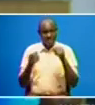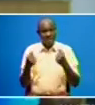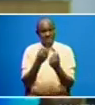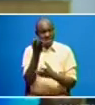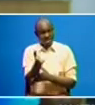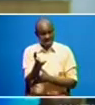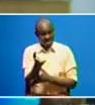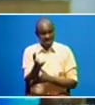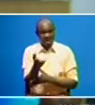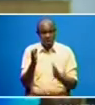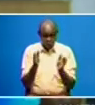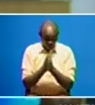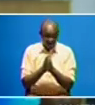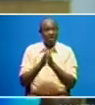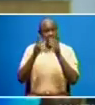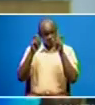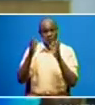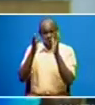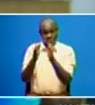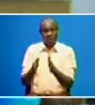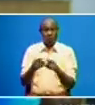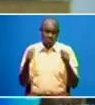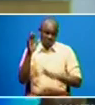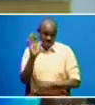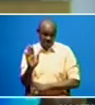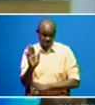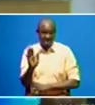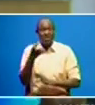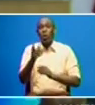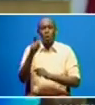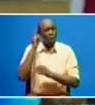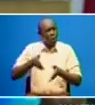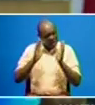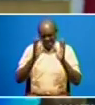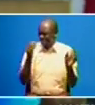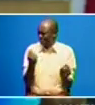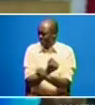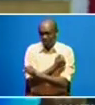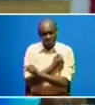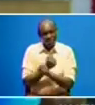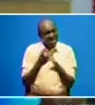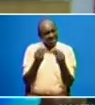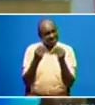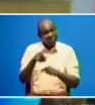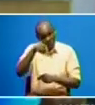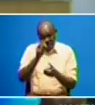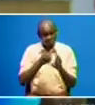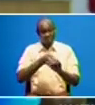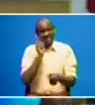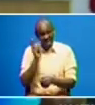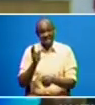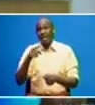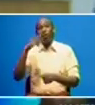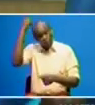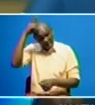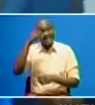nchini zikiwa na ile picha ya ule mgombea mwenza wake. Kwa hivyo kisheria sioni kama itakuwa jambo rahisi kwenda tena Dubai